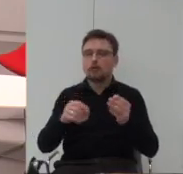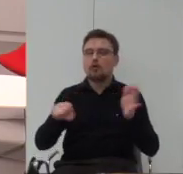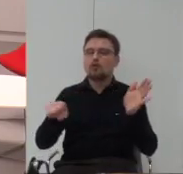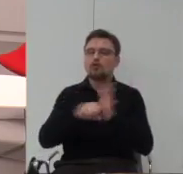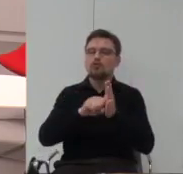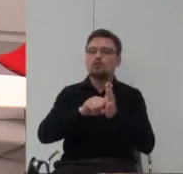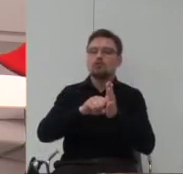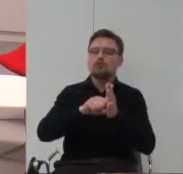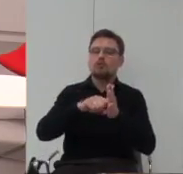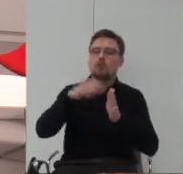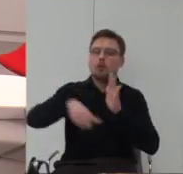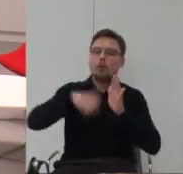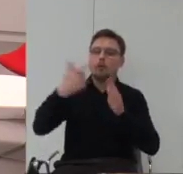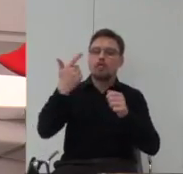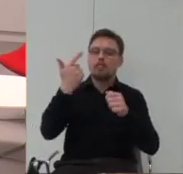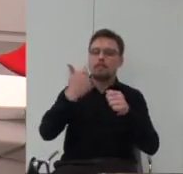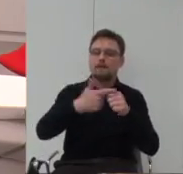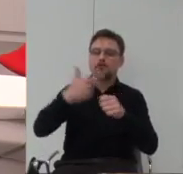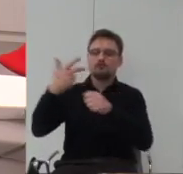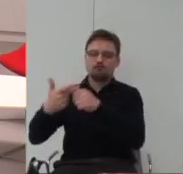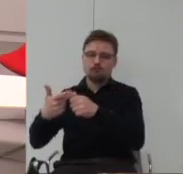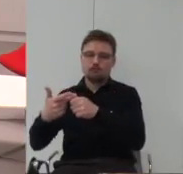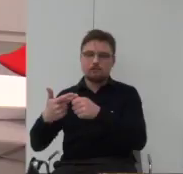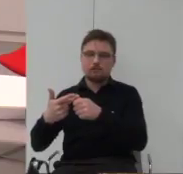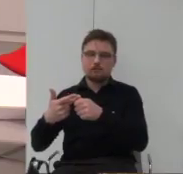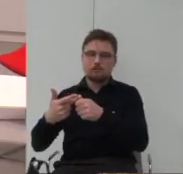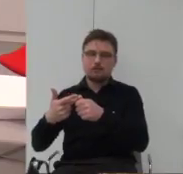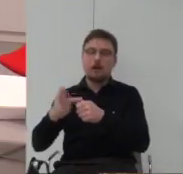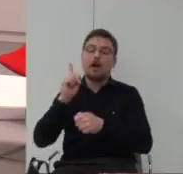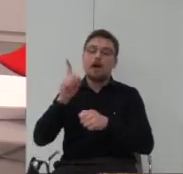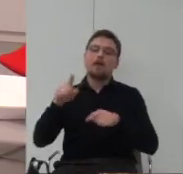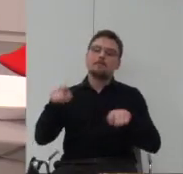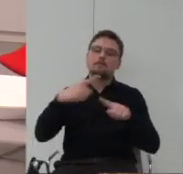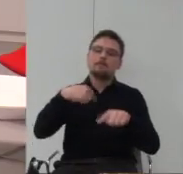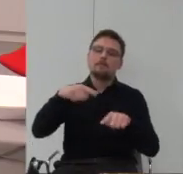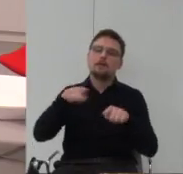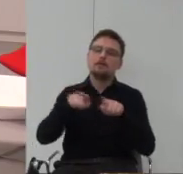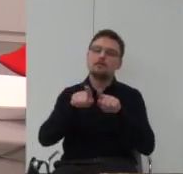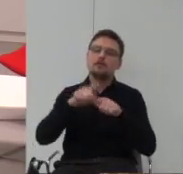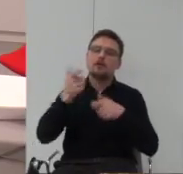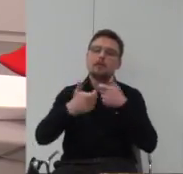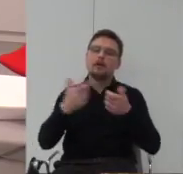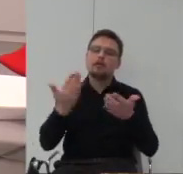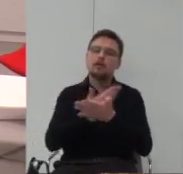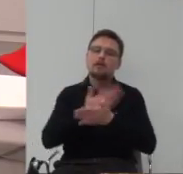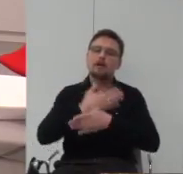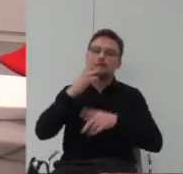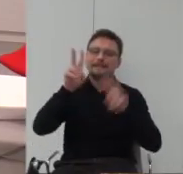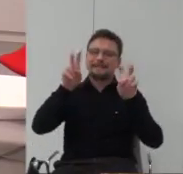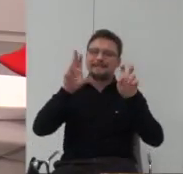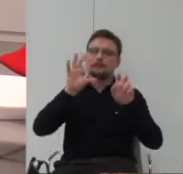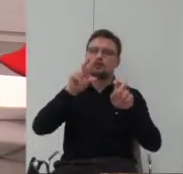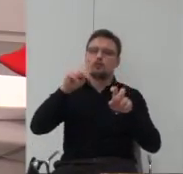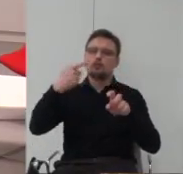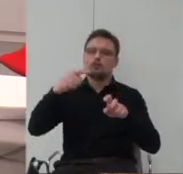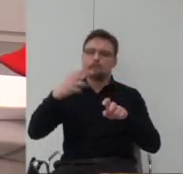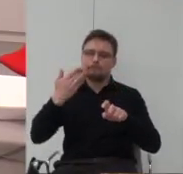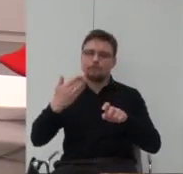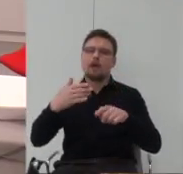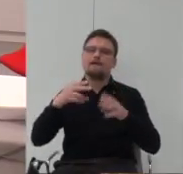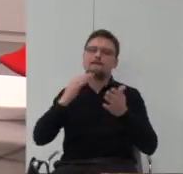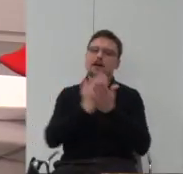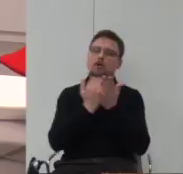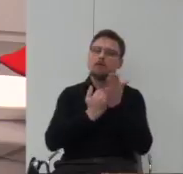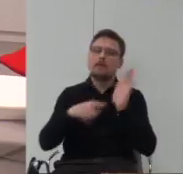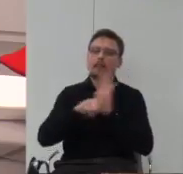jednocześnie tworzymy strategię miasta do roku właśnie 2030, ale pracujemy też nad